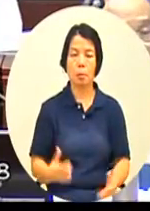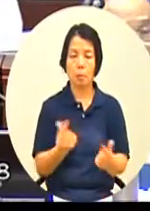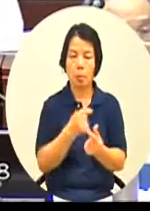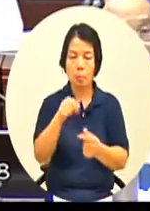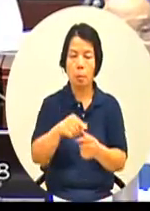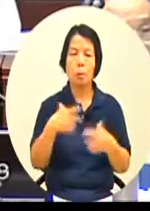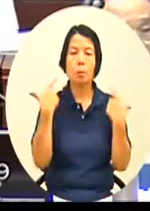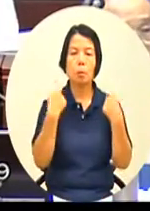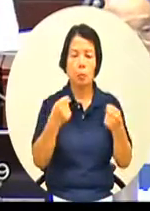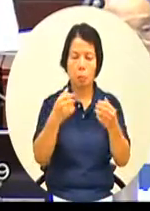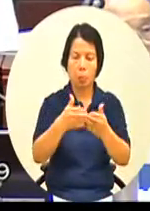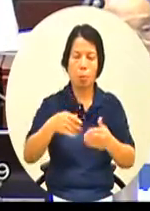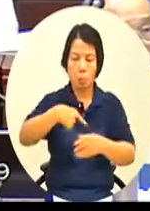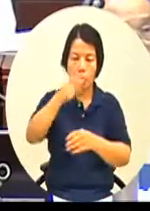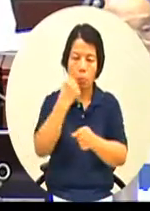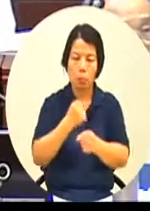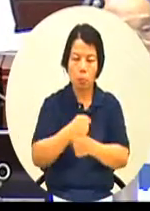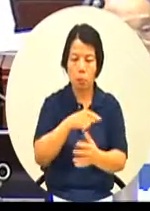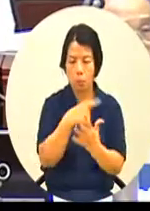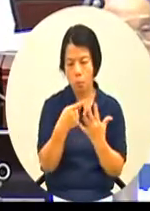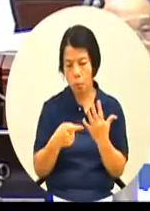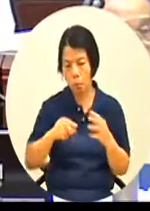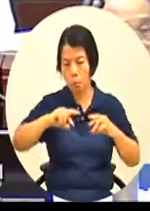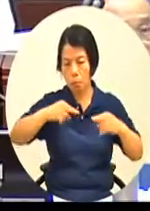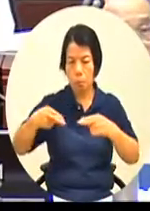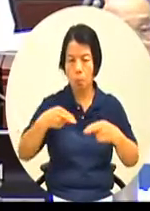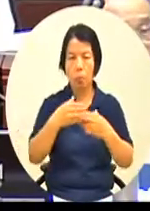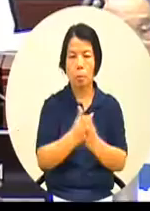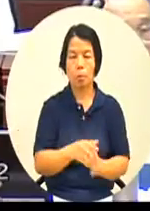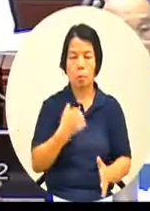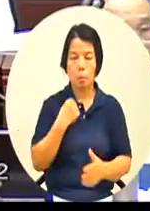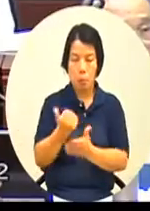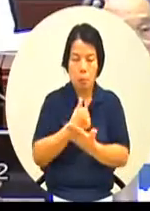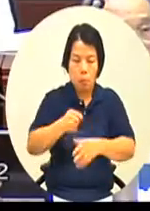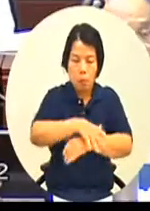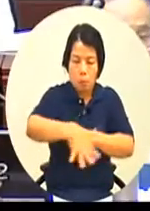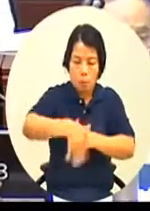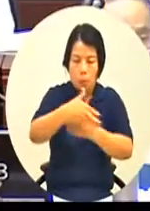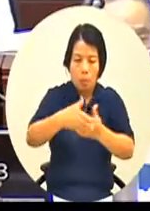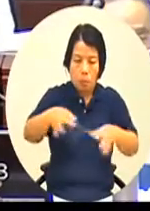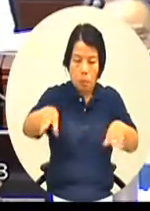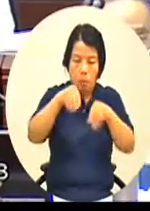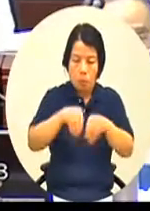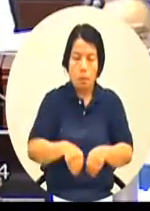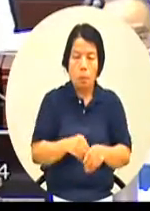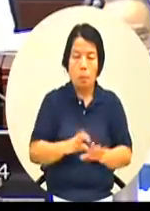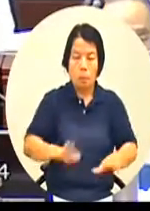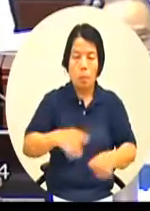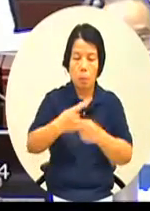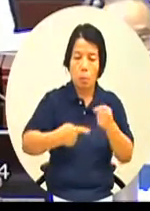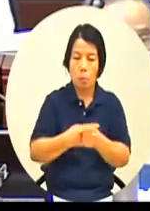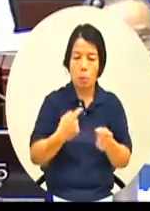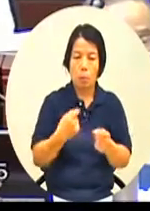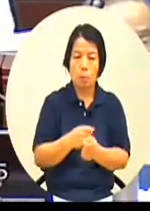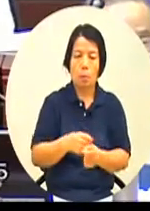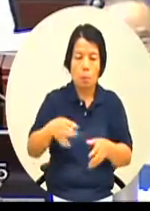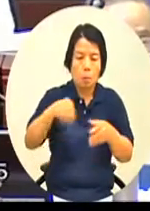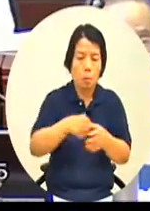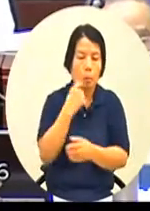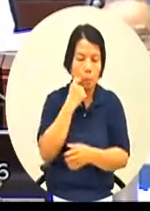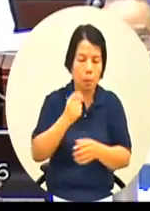本来就是应该要做，只是优先顺序的调整。那请各局处纳入，今年不能纳入就纳入明年的。